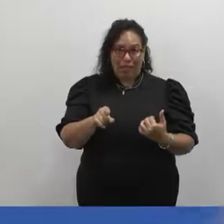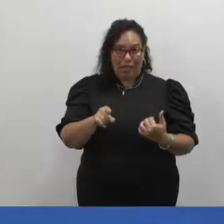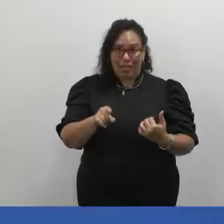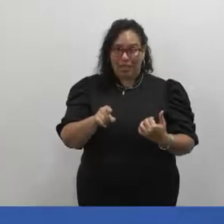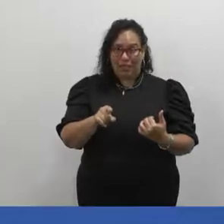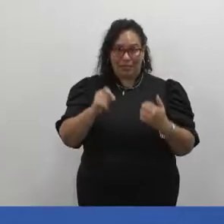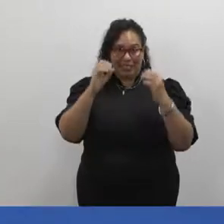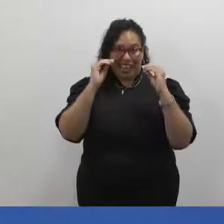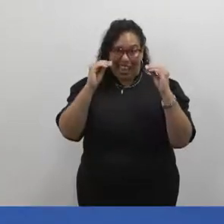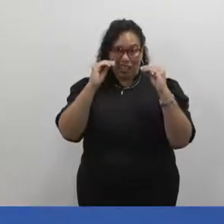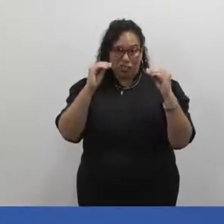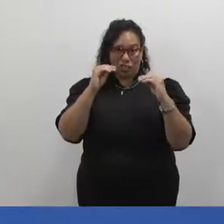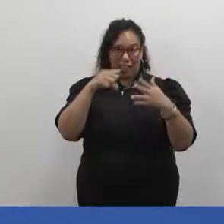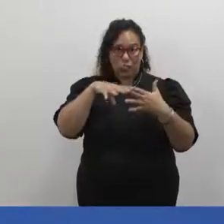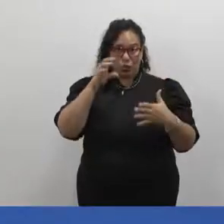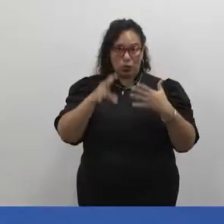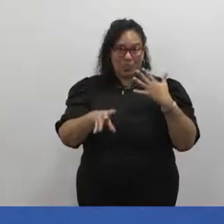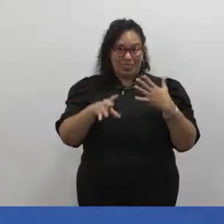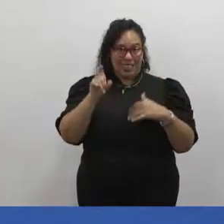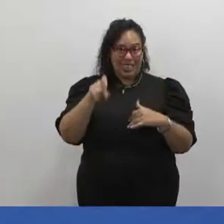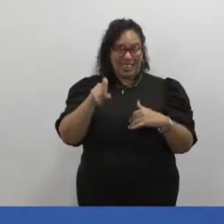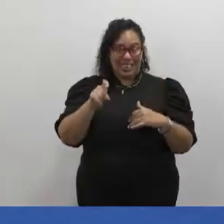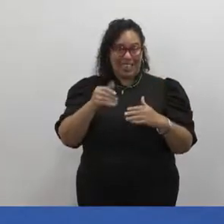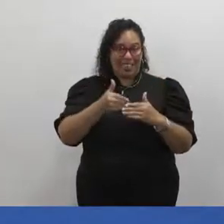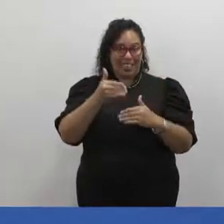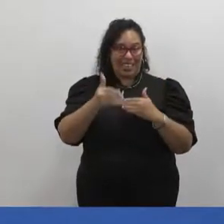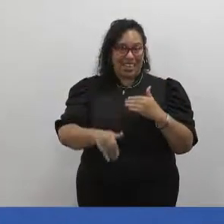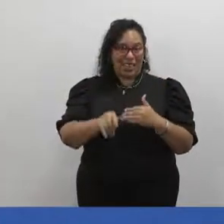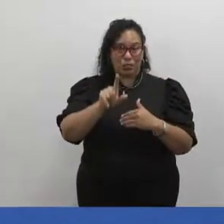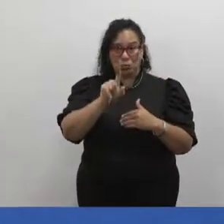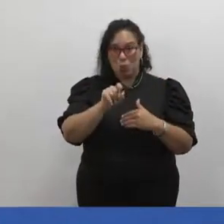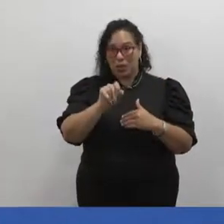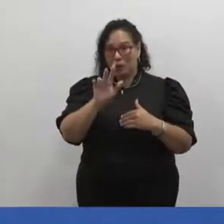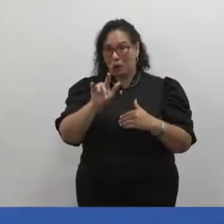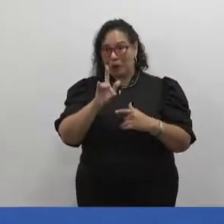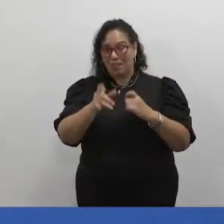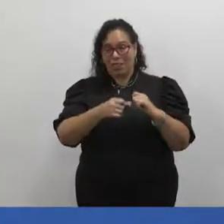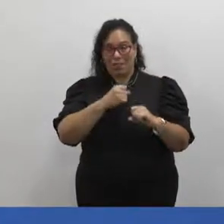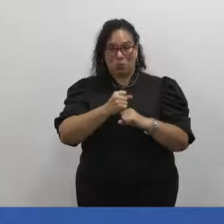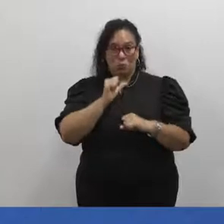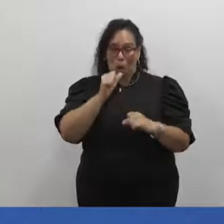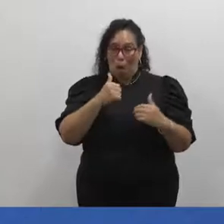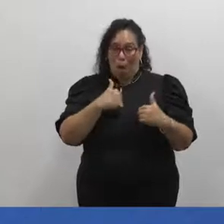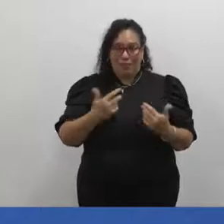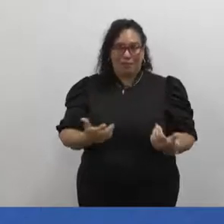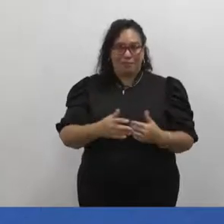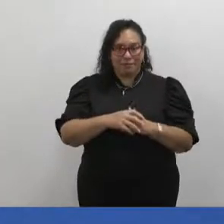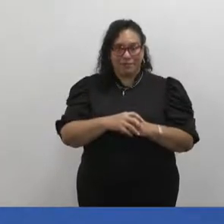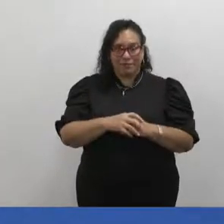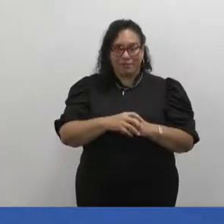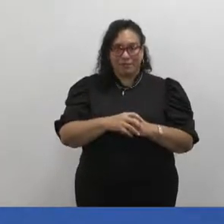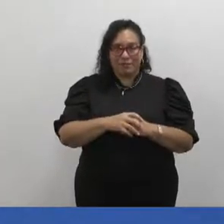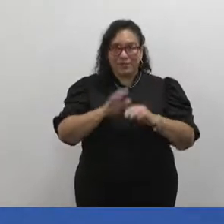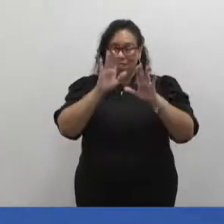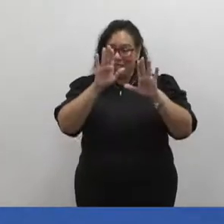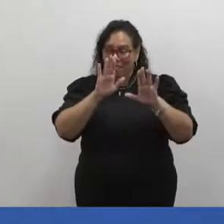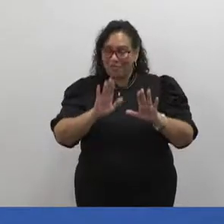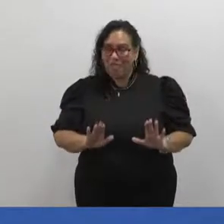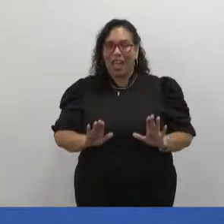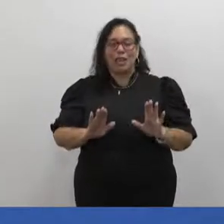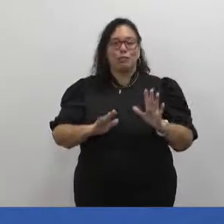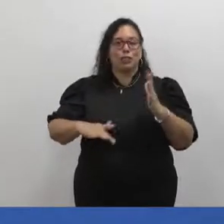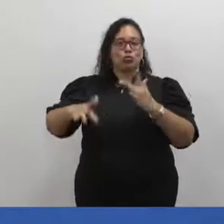bên này đam bay bằng riêng sơ đam bay một bên nào vậy để kể từ ca có nội dạng phim ở bay phạm chín năm tầm một